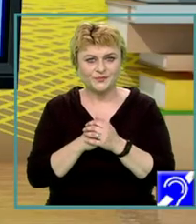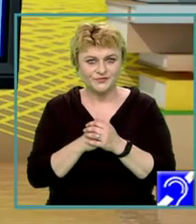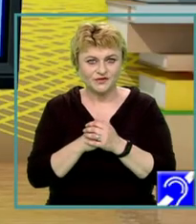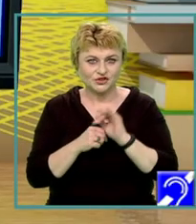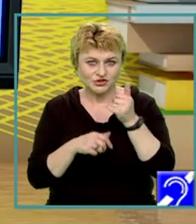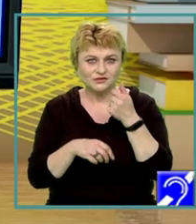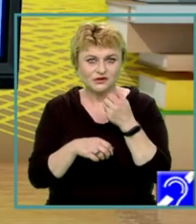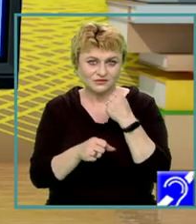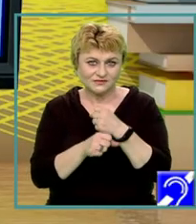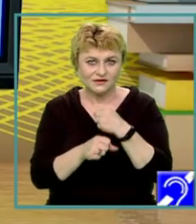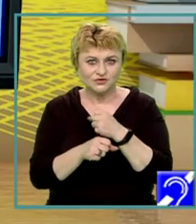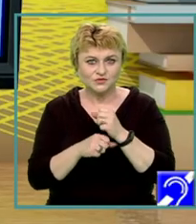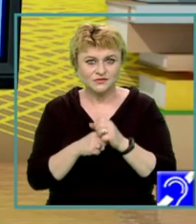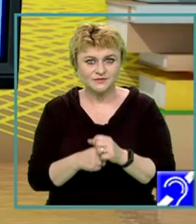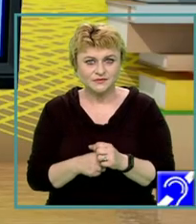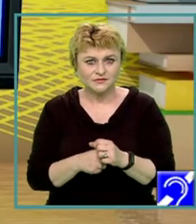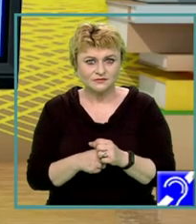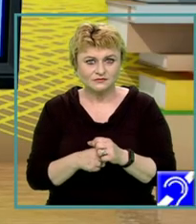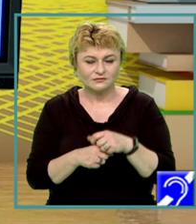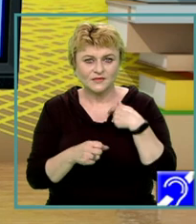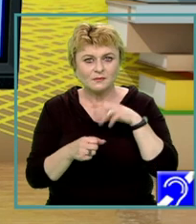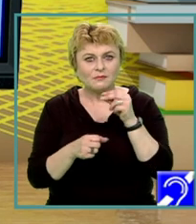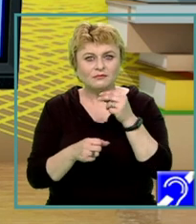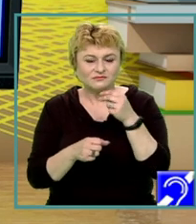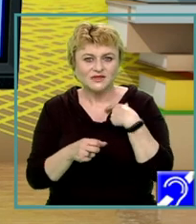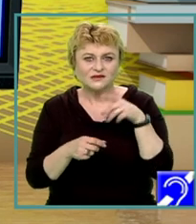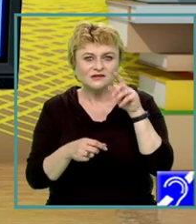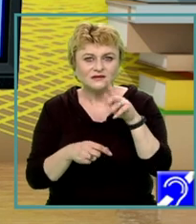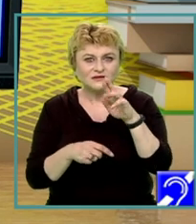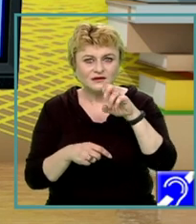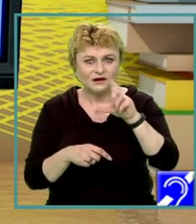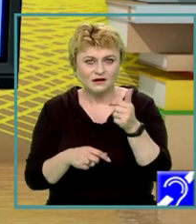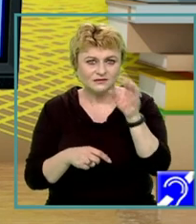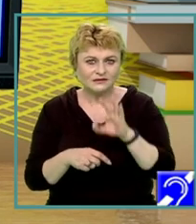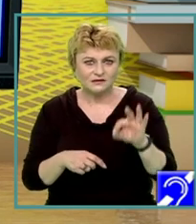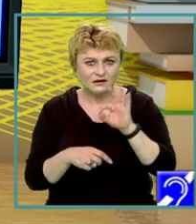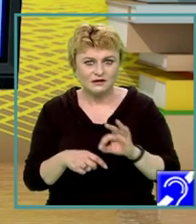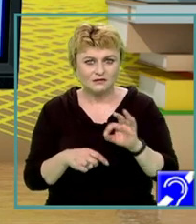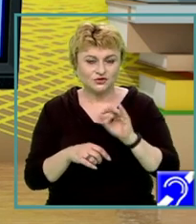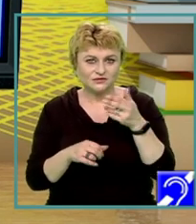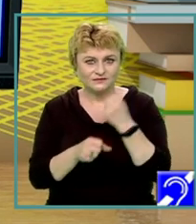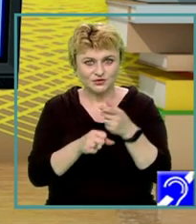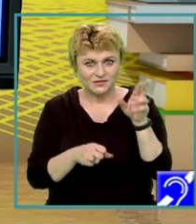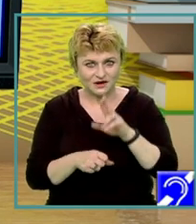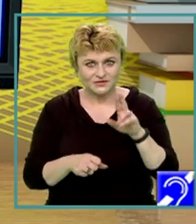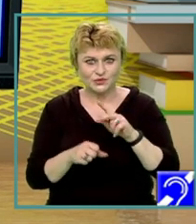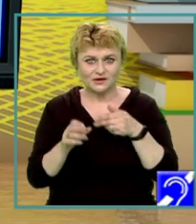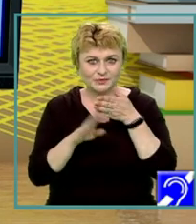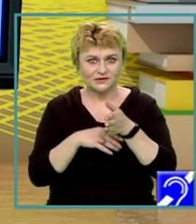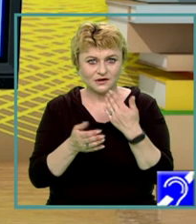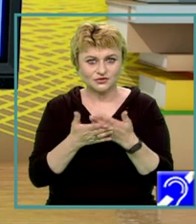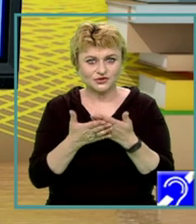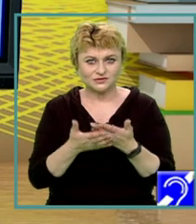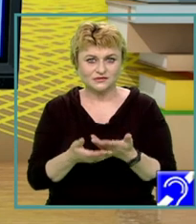vom lucra partea de grila impreuna si vom recapitula prin acest e ai